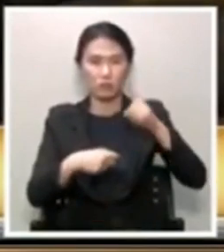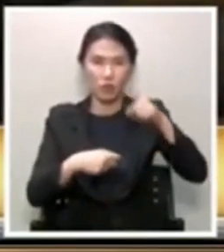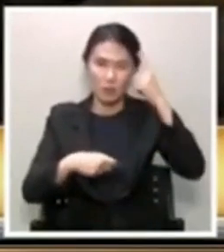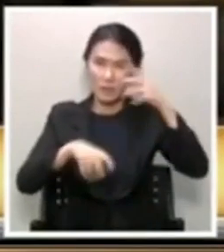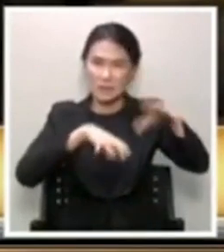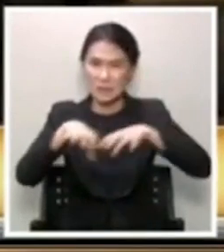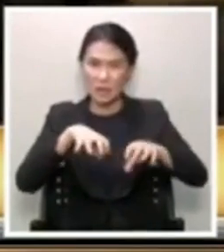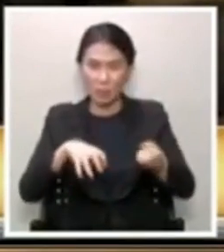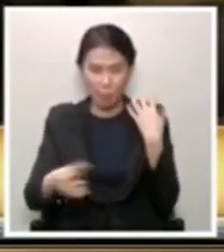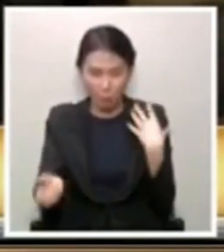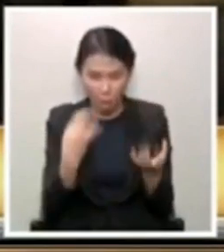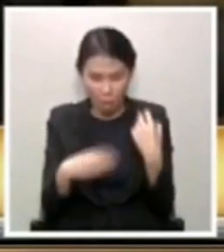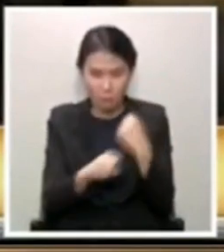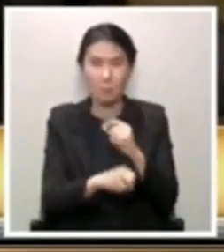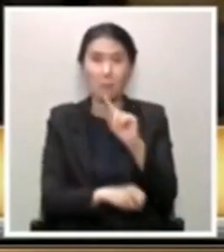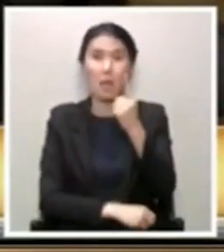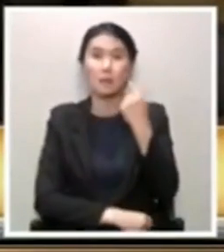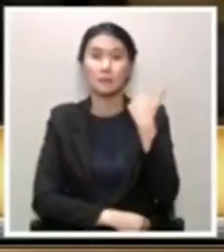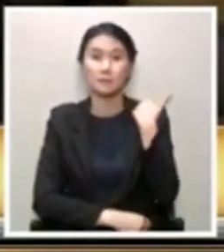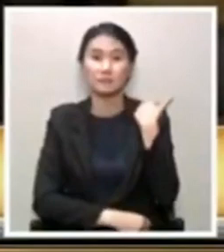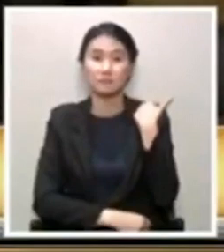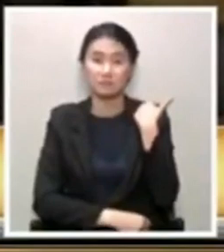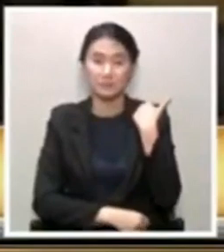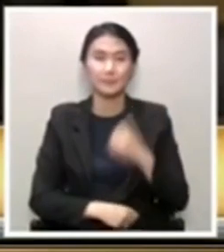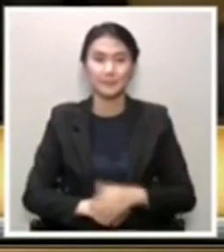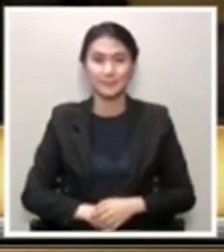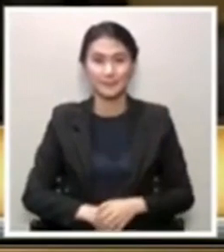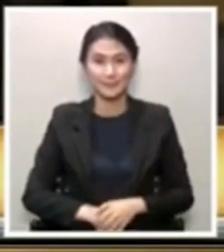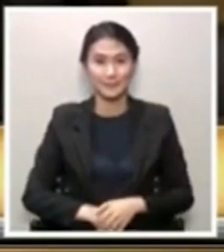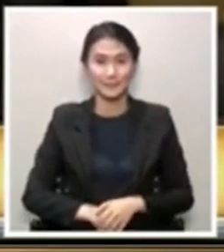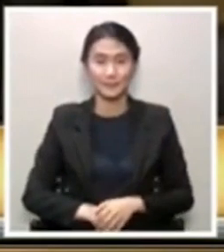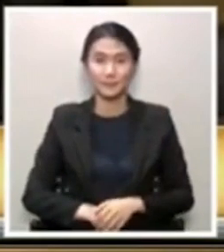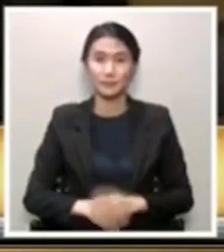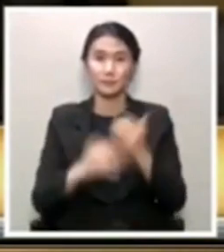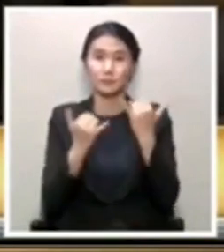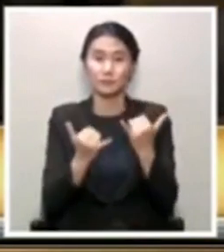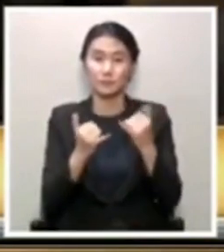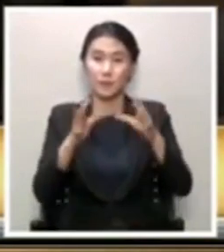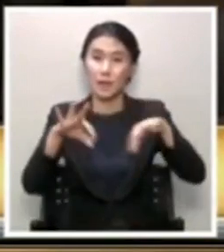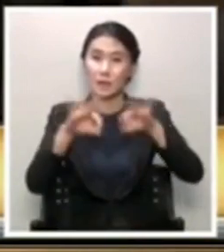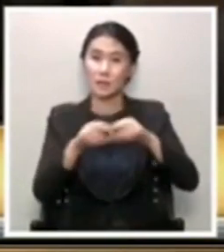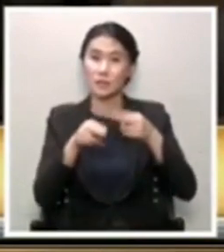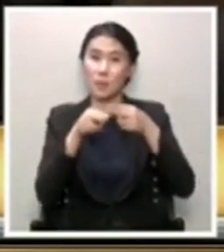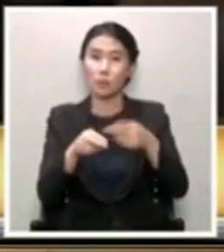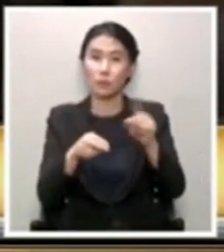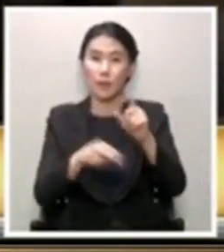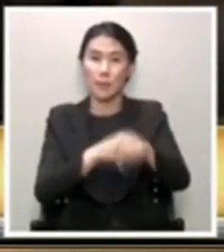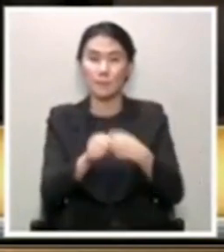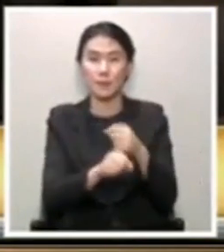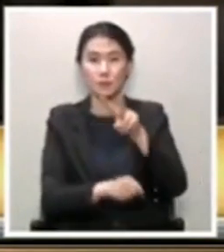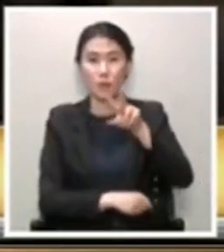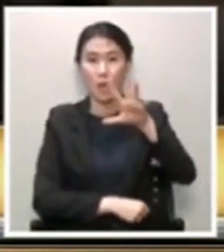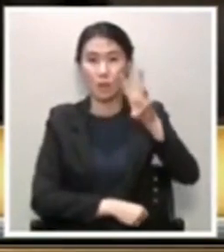รื้อทิ้งทำใหม่ให้อีกนะครับยิ่งไปกว่านั้นครับพอเราพูดถึงเจาะจงกับรัฐธรรมนูญฉบับ2560